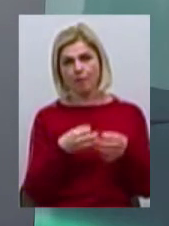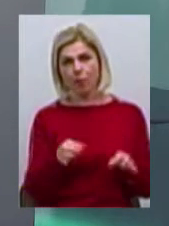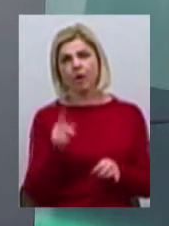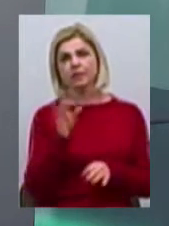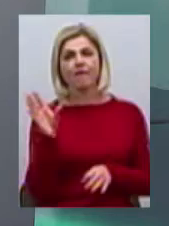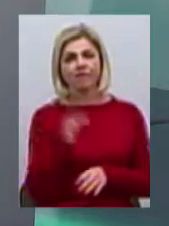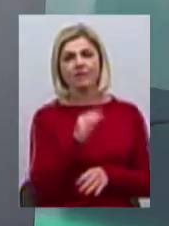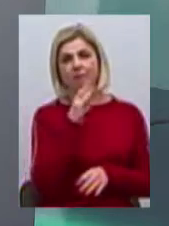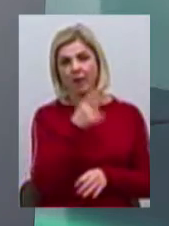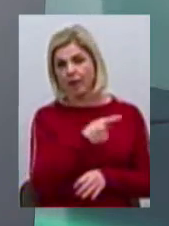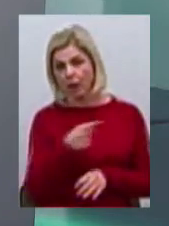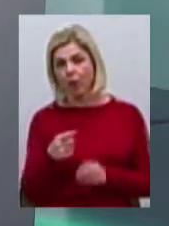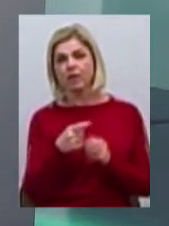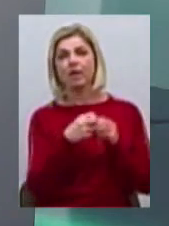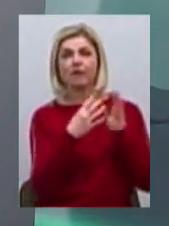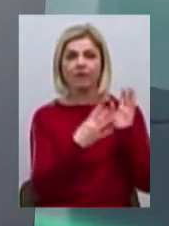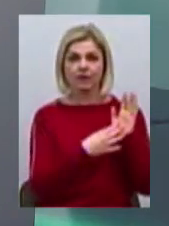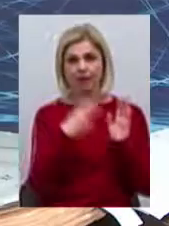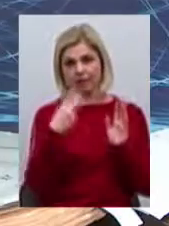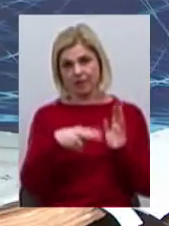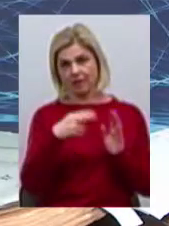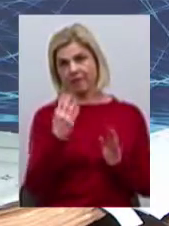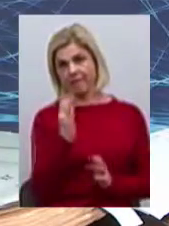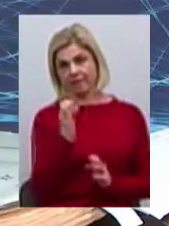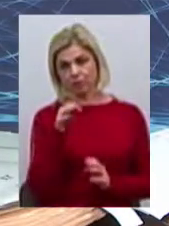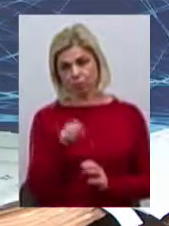період 19-20 року. Там всі